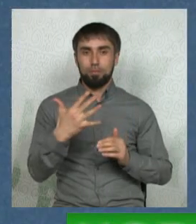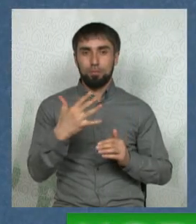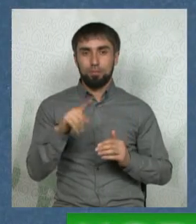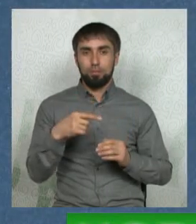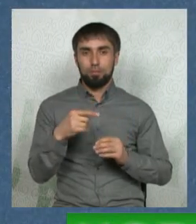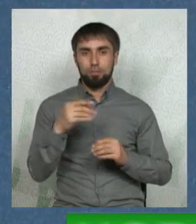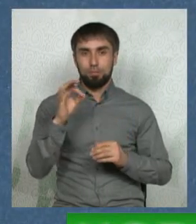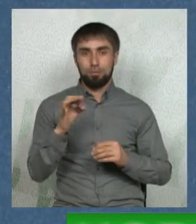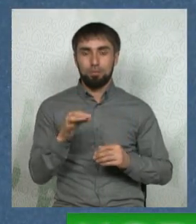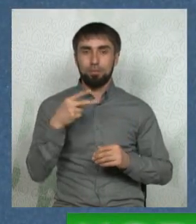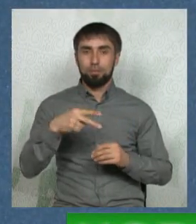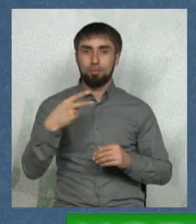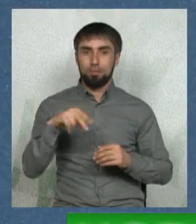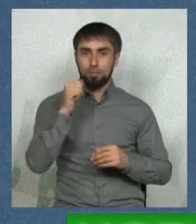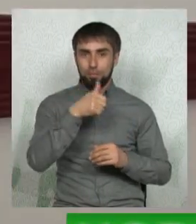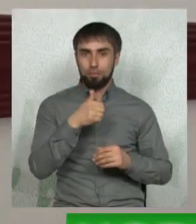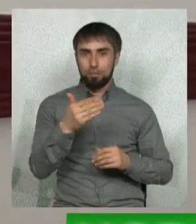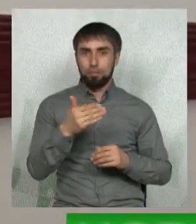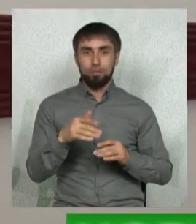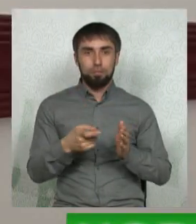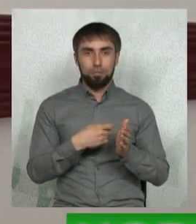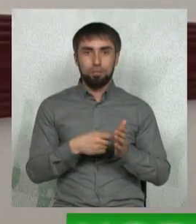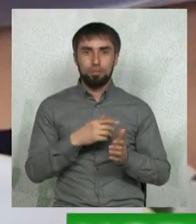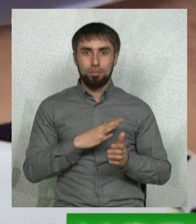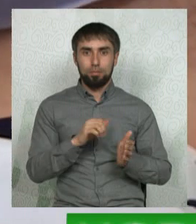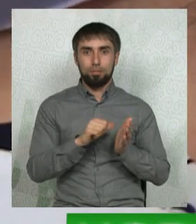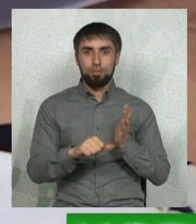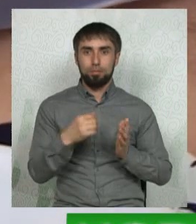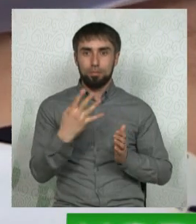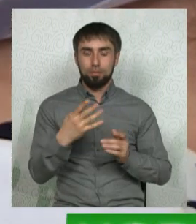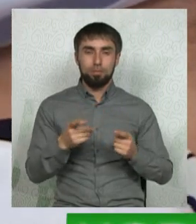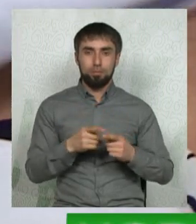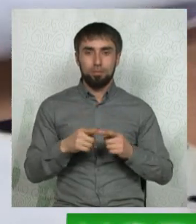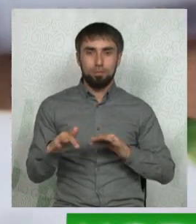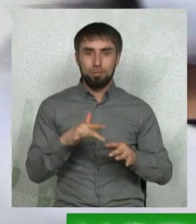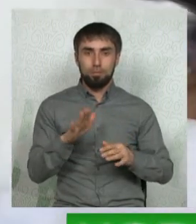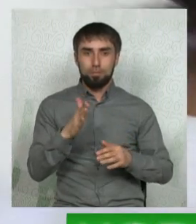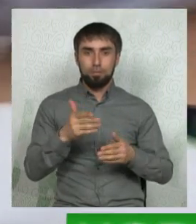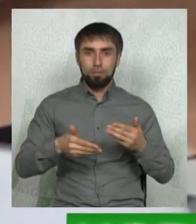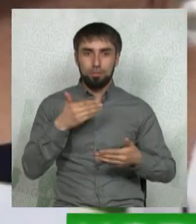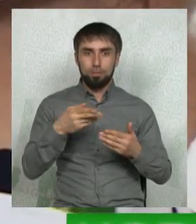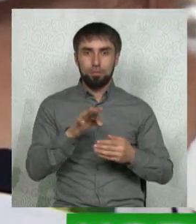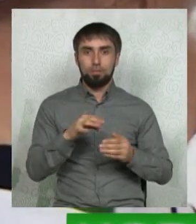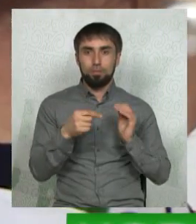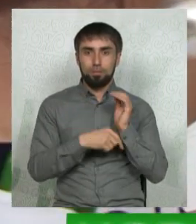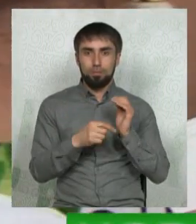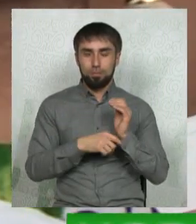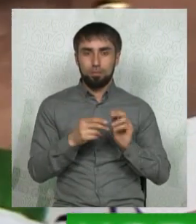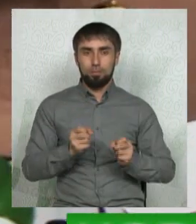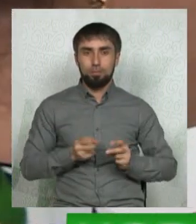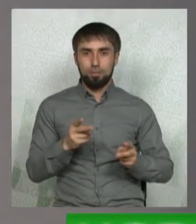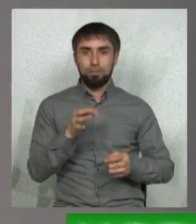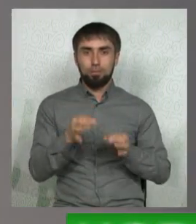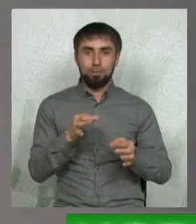62,5%. В 2020-м в производстве у следователей находились 64 уголовных дела, возбужденных по коррупционным преступлениям. В